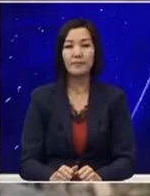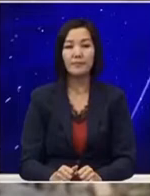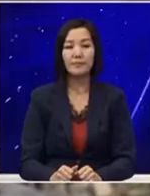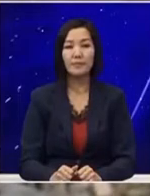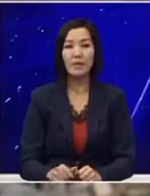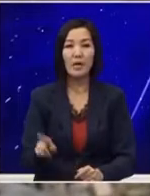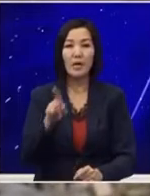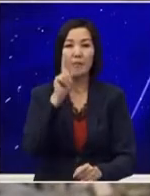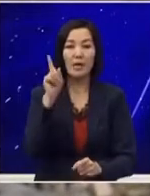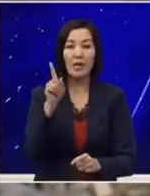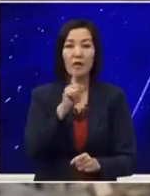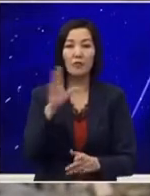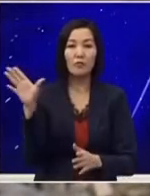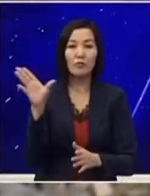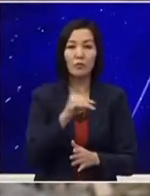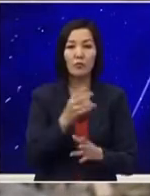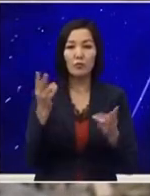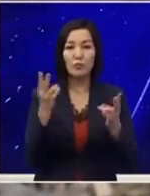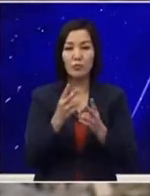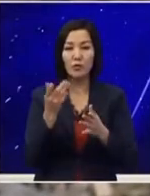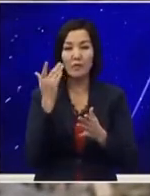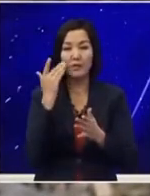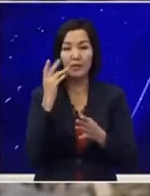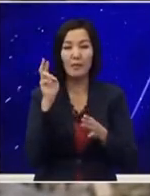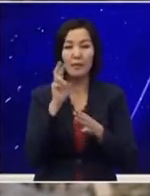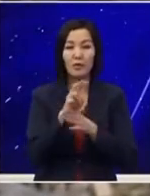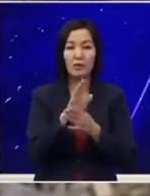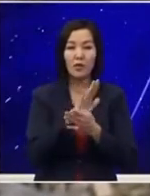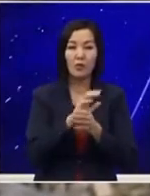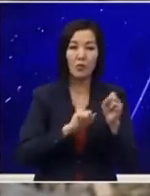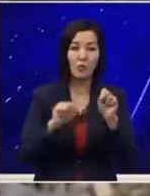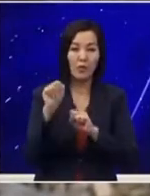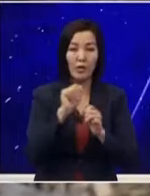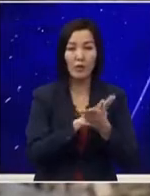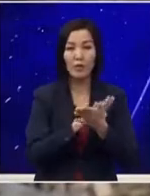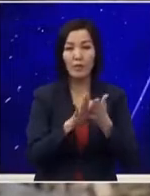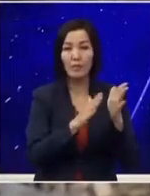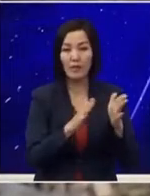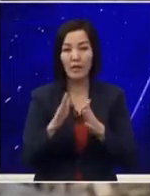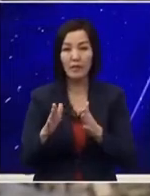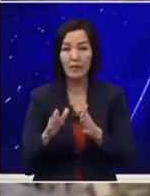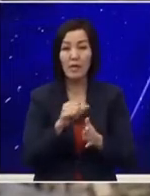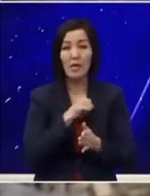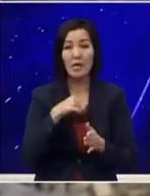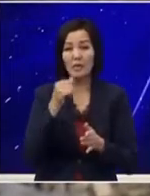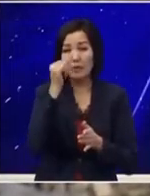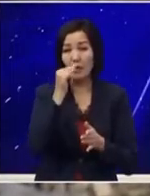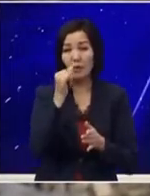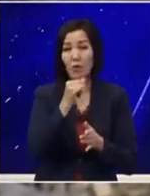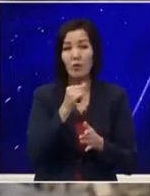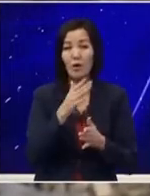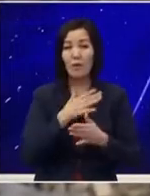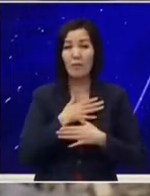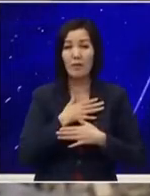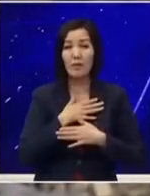От молодежи я получаю всю нужную мне помощь. Они регулярно приходят, убираются в доме и прибирают прилегающий участок. Сама я не могу уже этого делать, а у моих